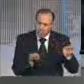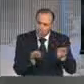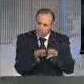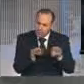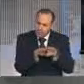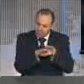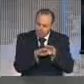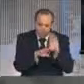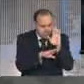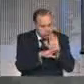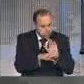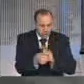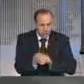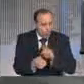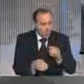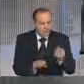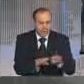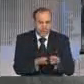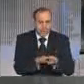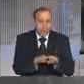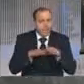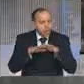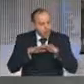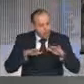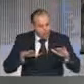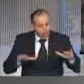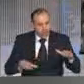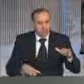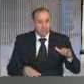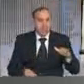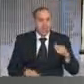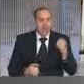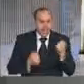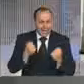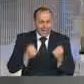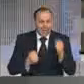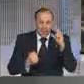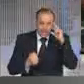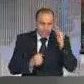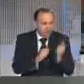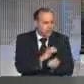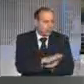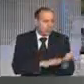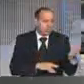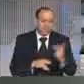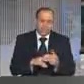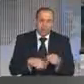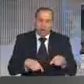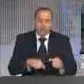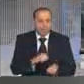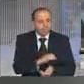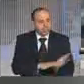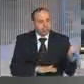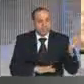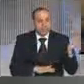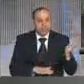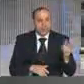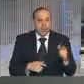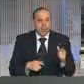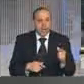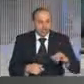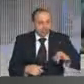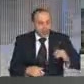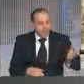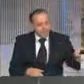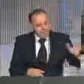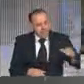ولا مهما يكون الجنسيه اعه مع هذا الهدوء غابت سيارات المواطنين الليبيين عن شوارع مدينه صفاقس في جانب اخر سيتم دفن الشاب